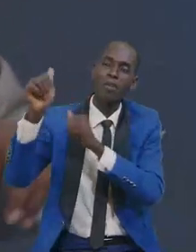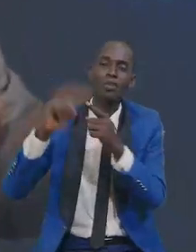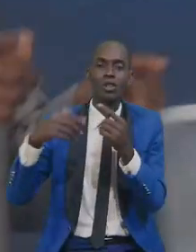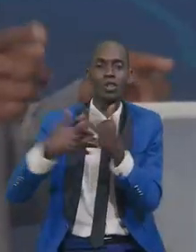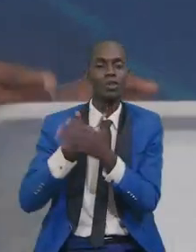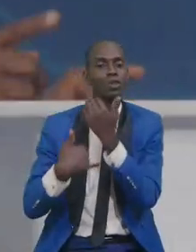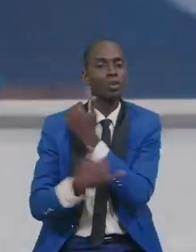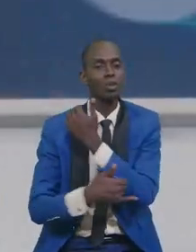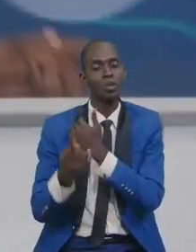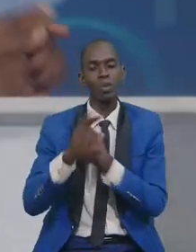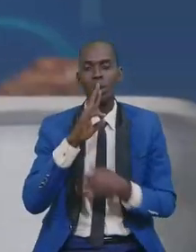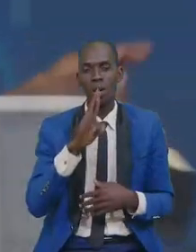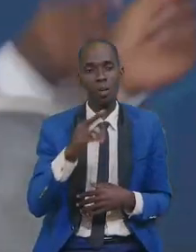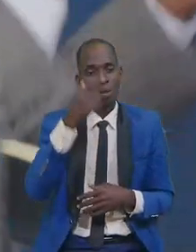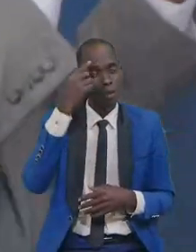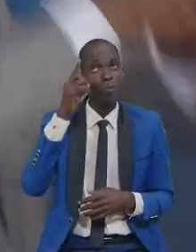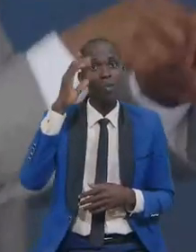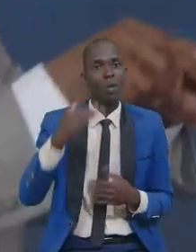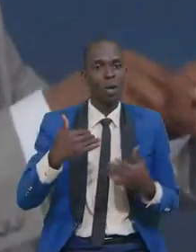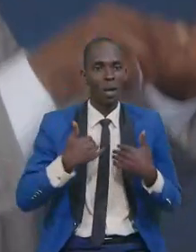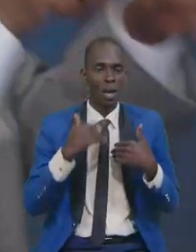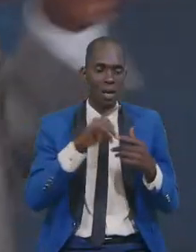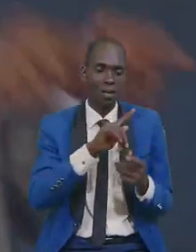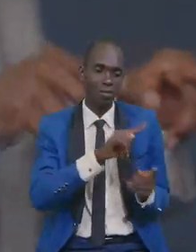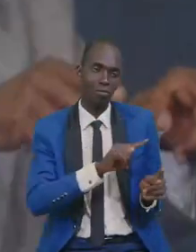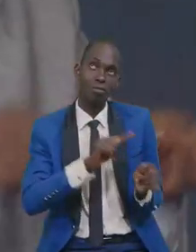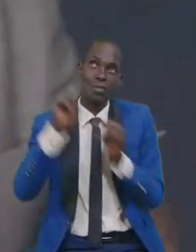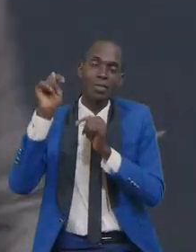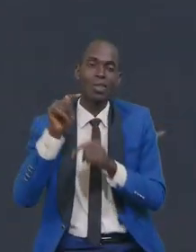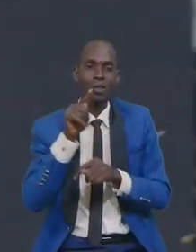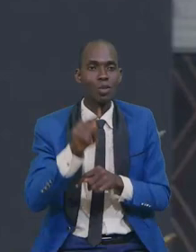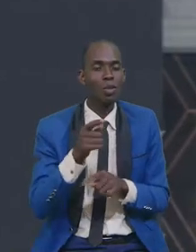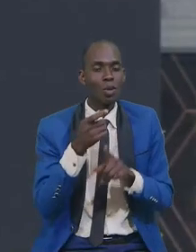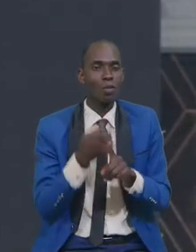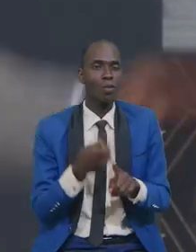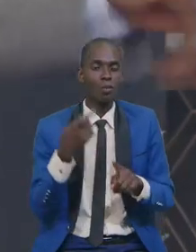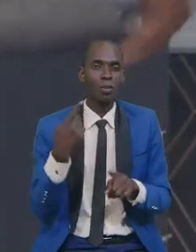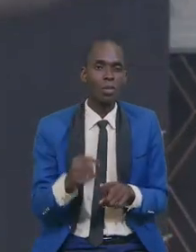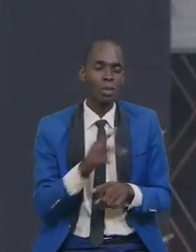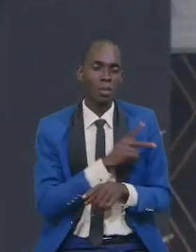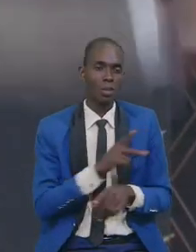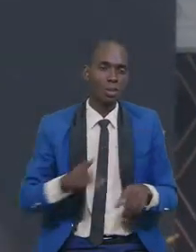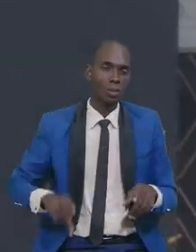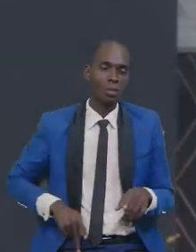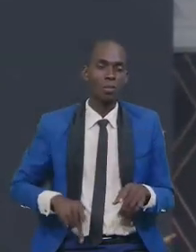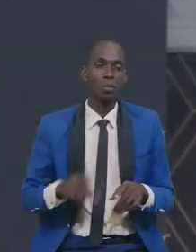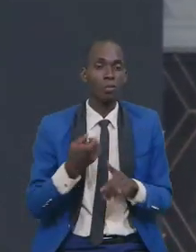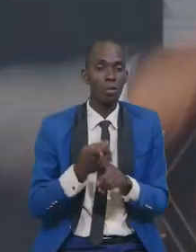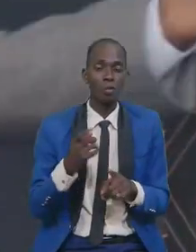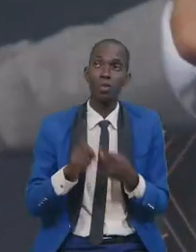où tu as été. Parce que Dieu maintenant t'a transporté dans le royaume de son fils